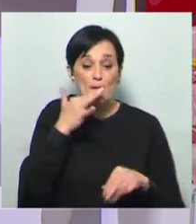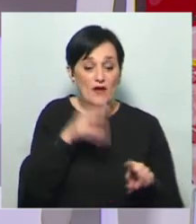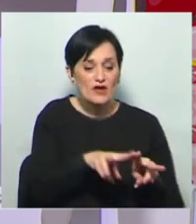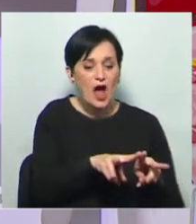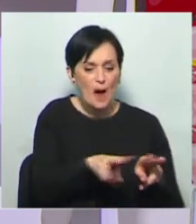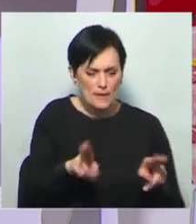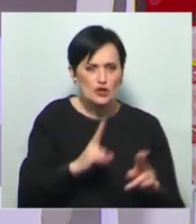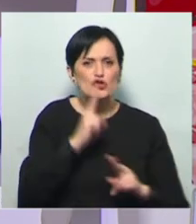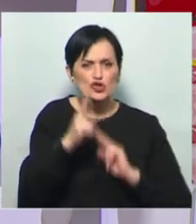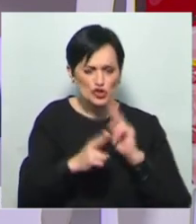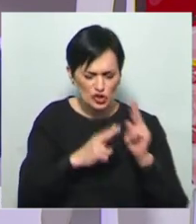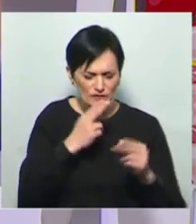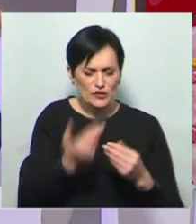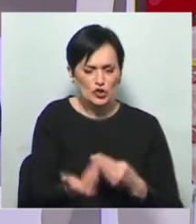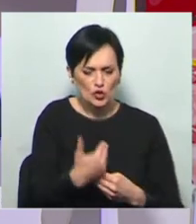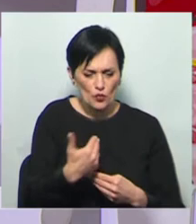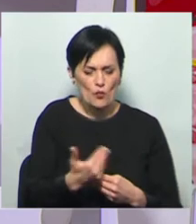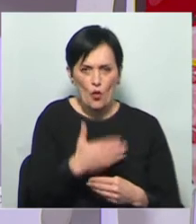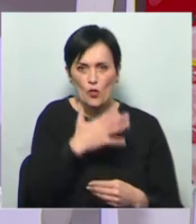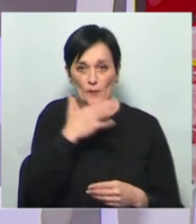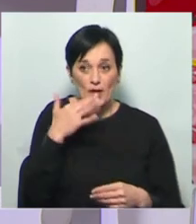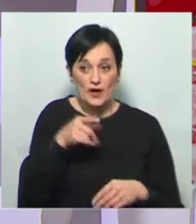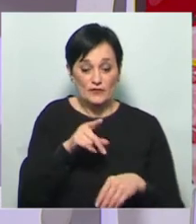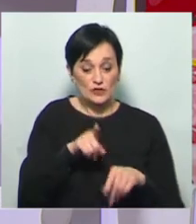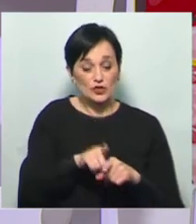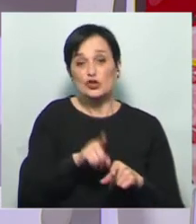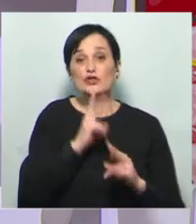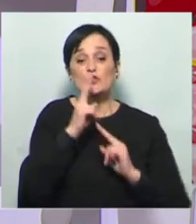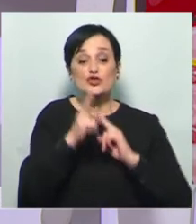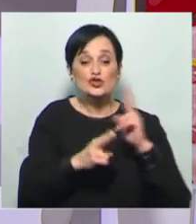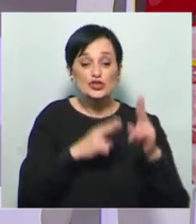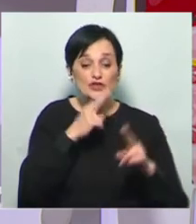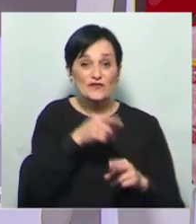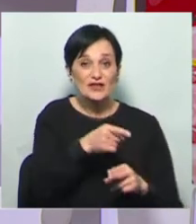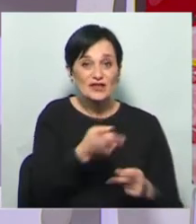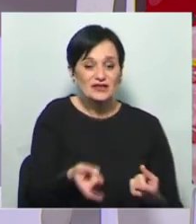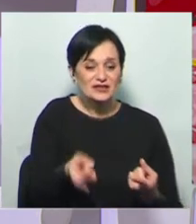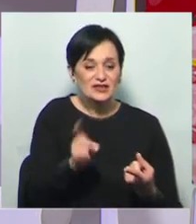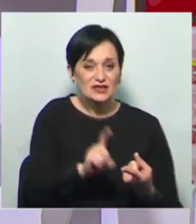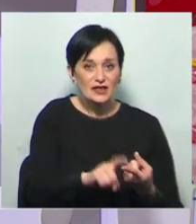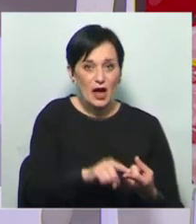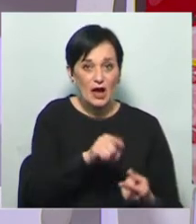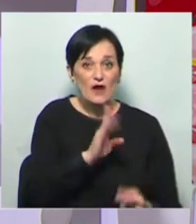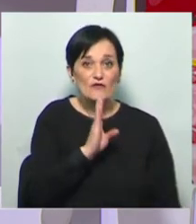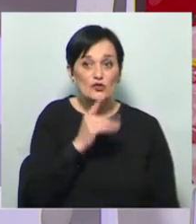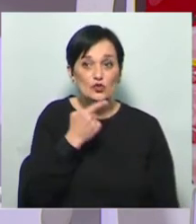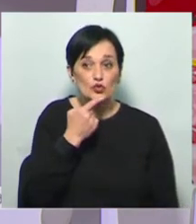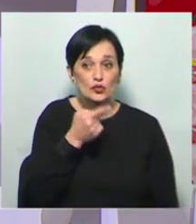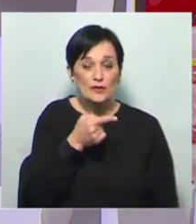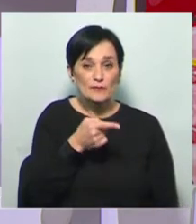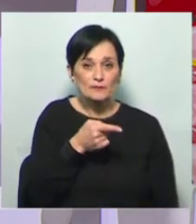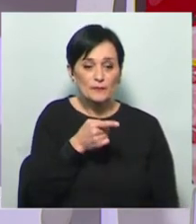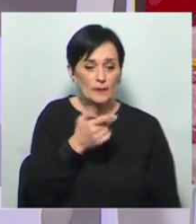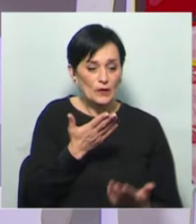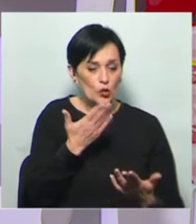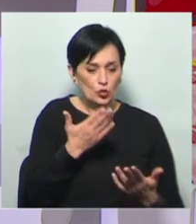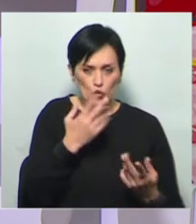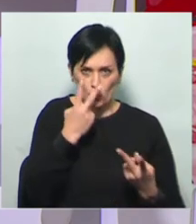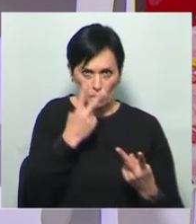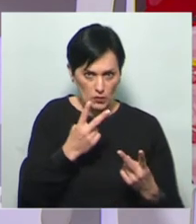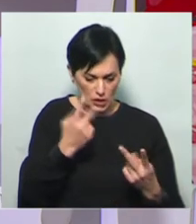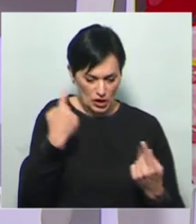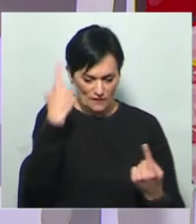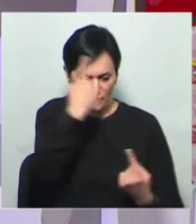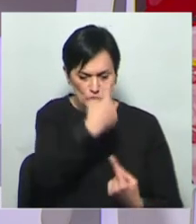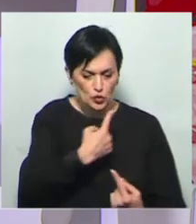ანალოგიური ჩივილით. სხვათა შორის იმ ჩივილთან დაკავშირებით, რომელიც ქალბატონმა ახსენა მანამდე, ვიდრე კოვიდი დაემართებოდა, რომ არაფერი ვიზუალური გამოვლინება